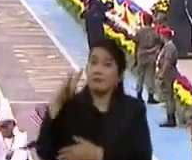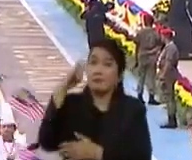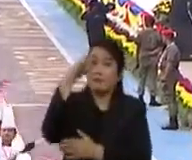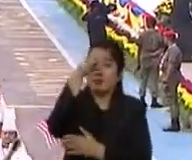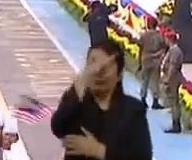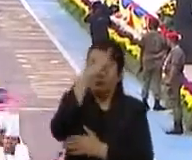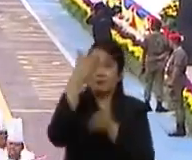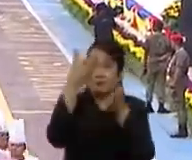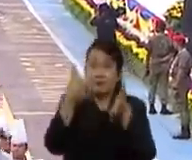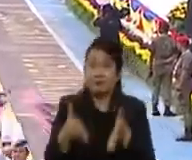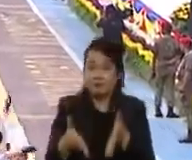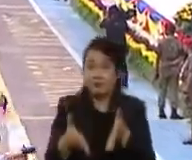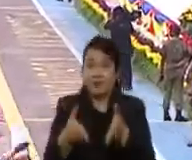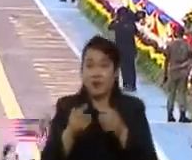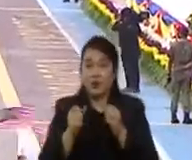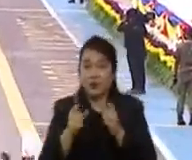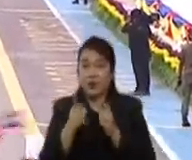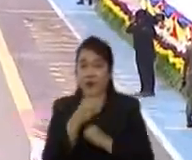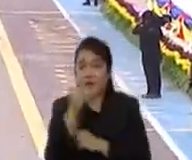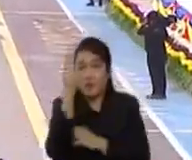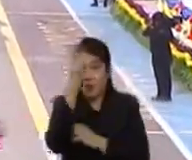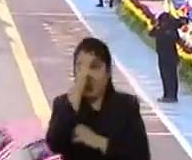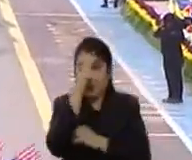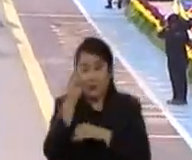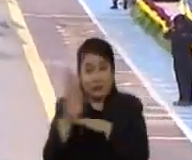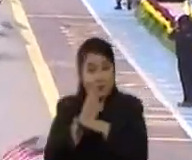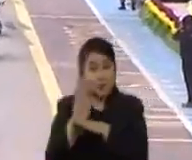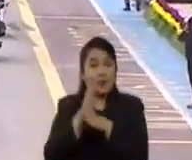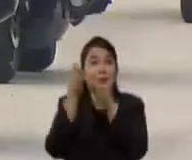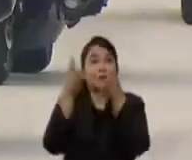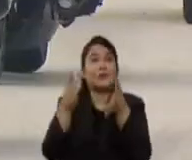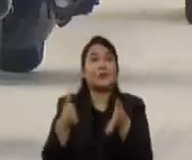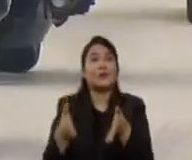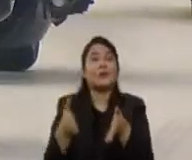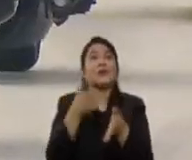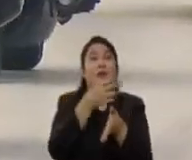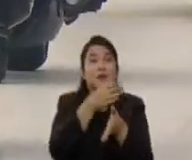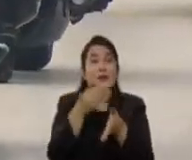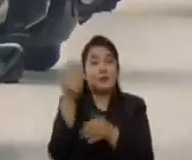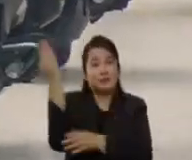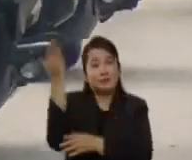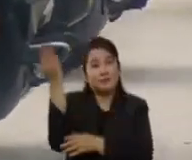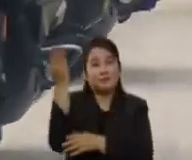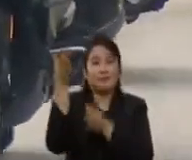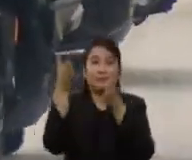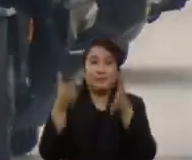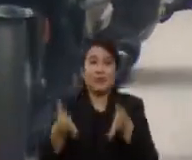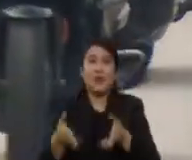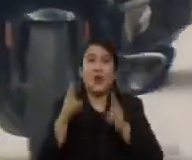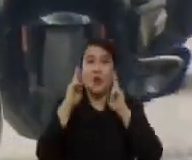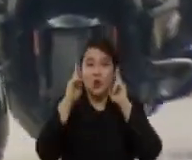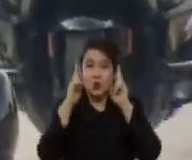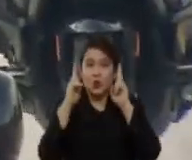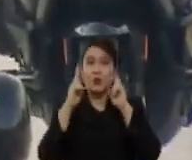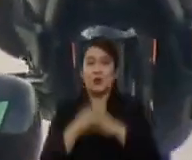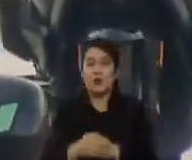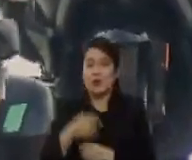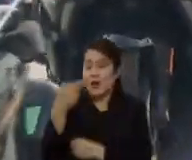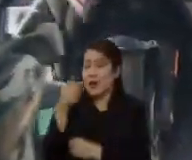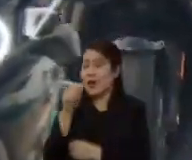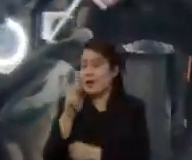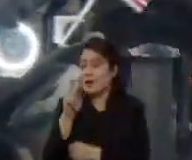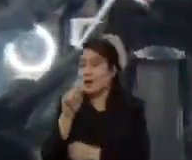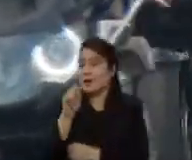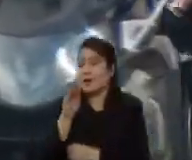tangan kerajaan dan swasta, ahli perniagaan serta pendakwah bebas iaitu Ustaz Muhammad